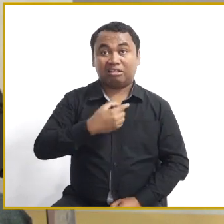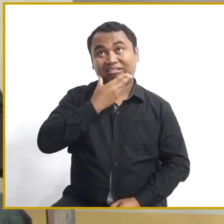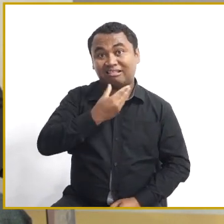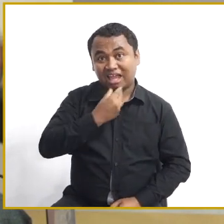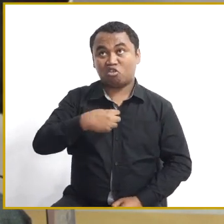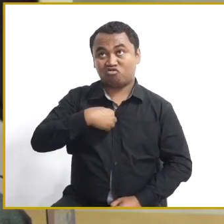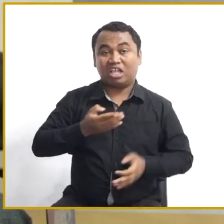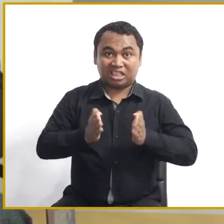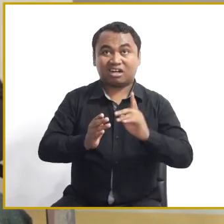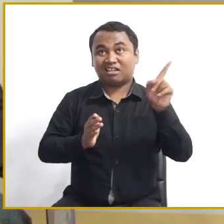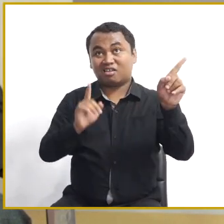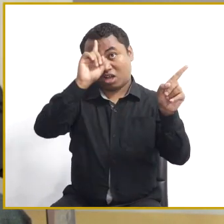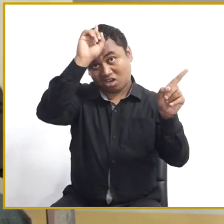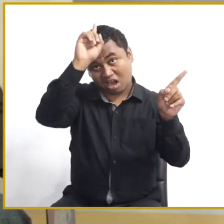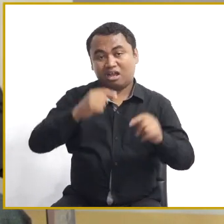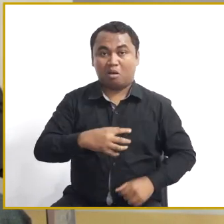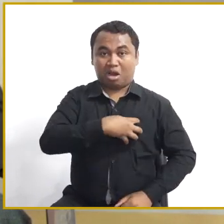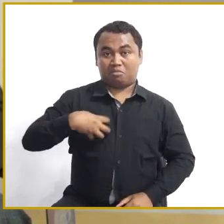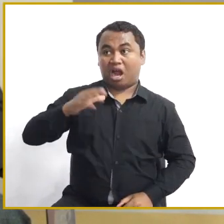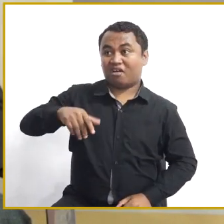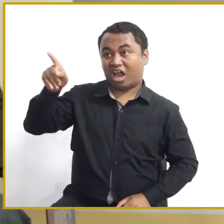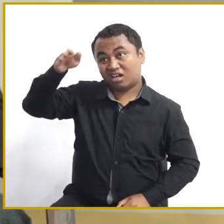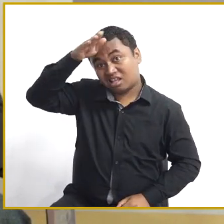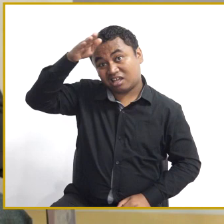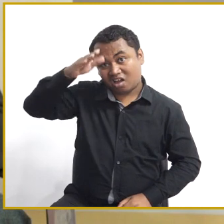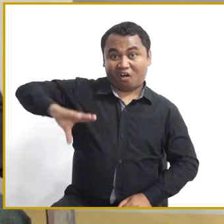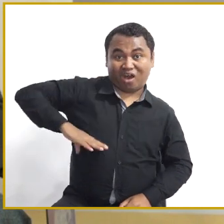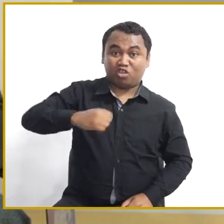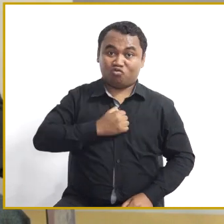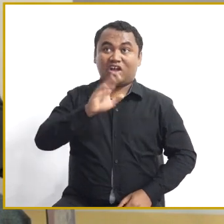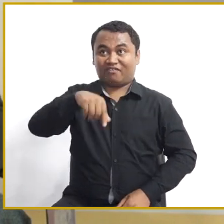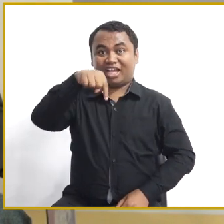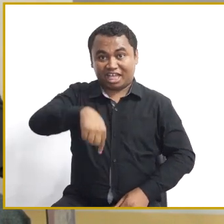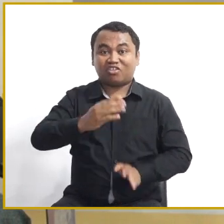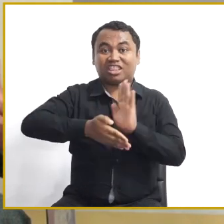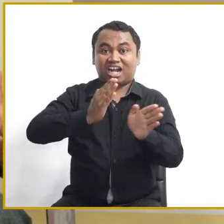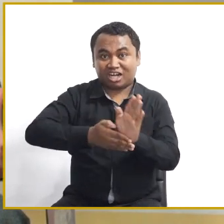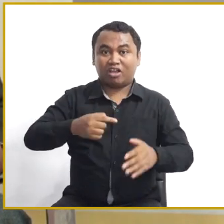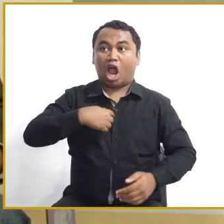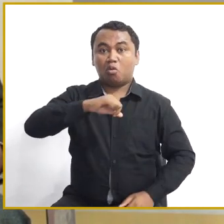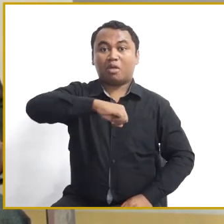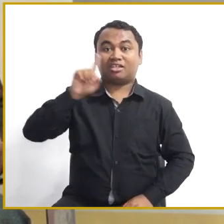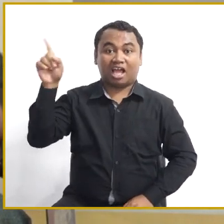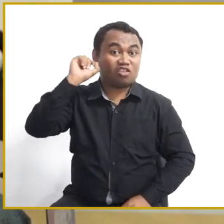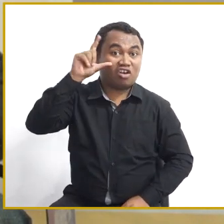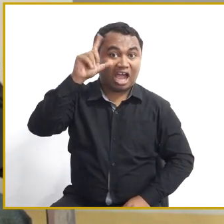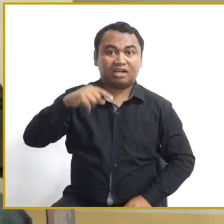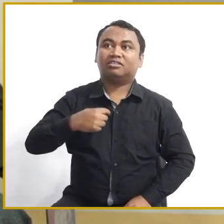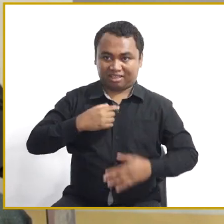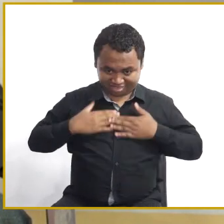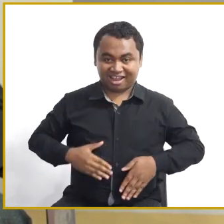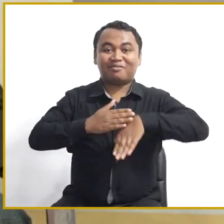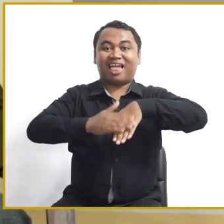any Majanga ndreniko avy any tsiranana vadiko avy eto Taninarivo za miasa tany Toliara za tsy menatra mihitsy a amin'ny resaka hoe za